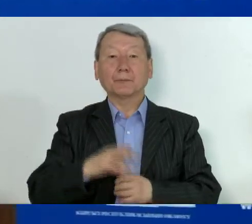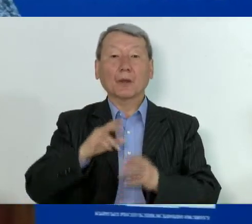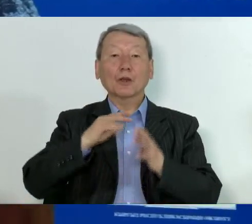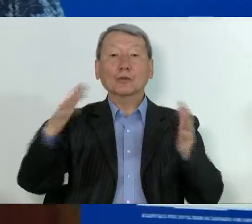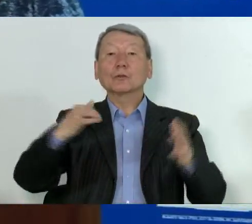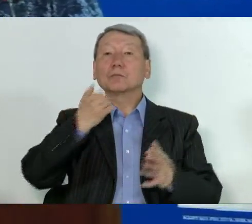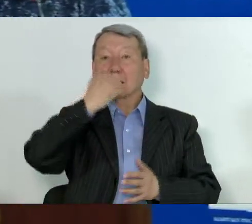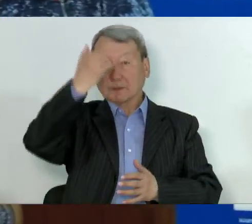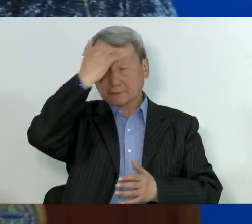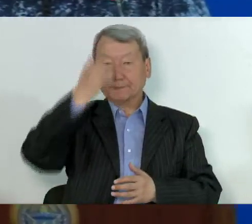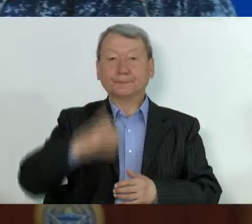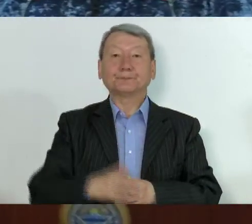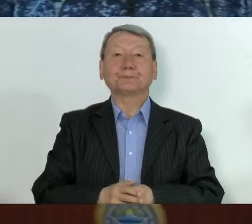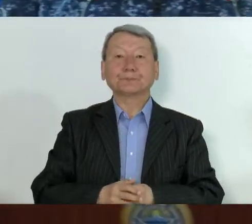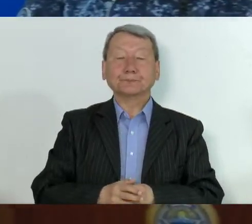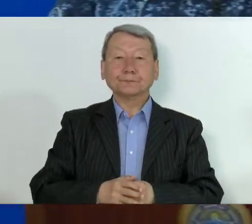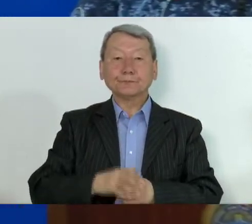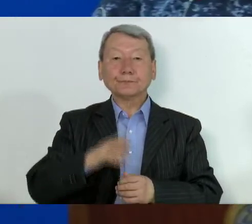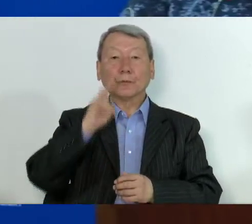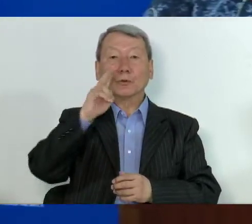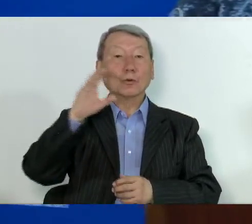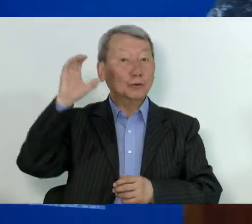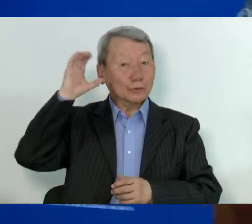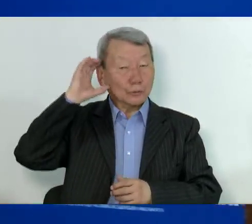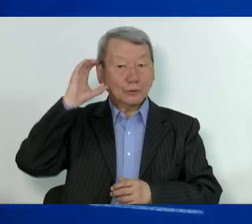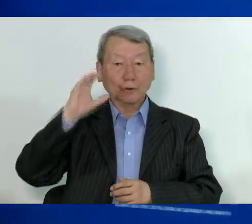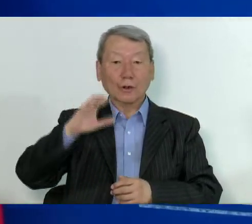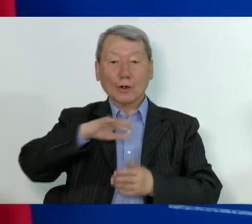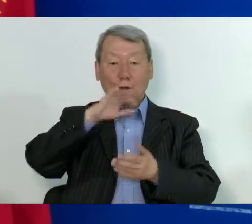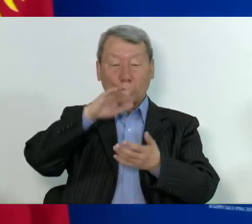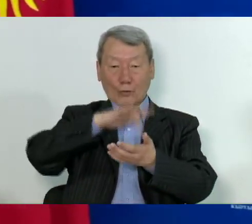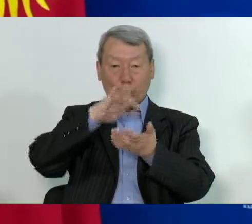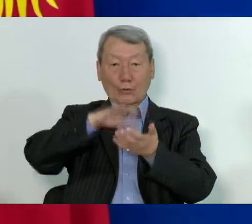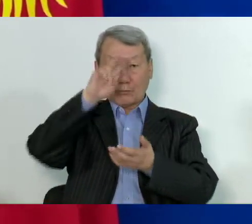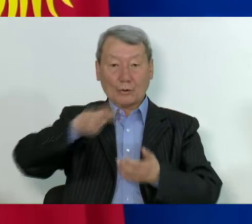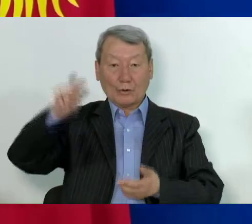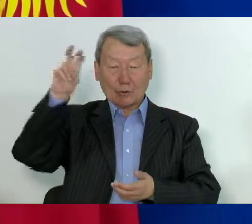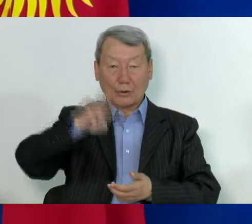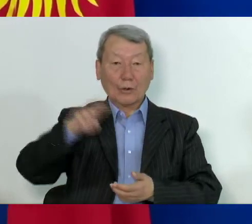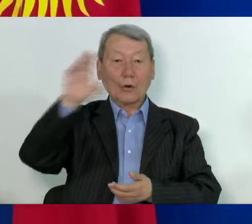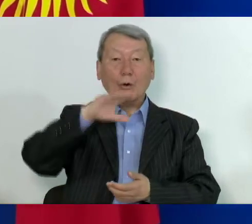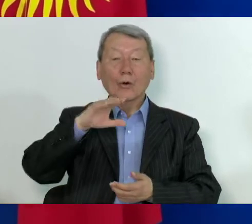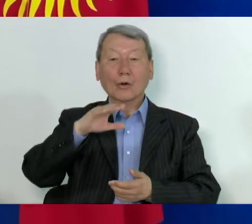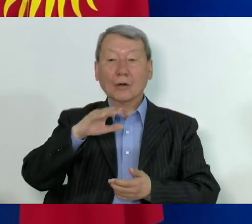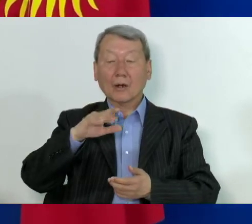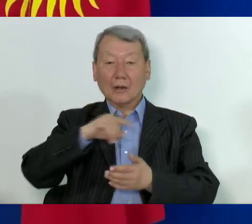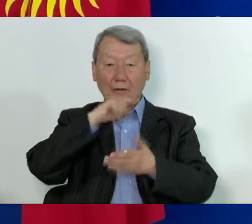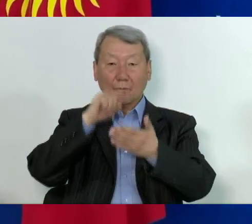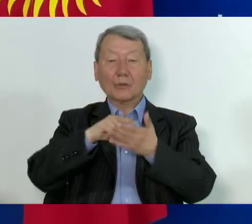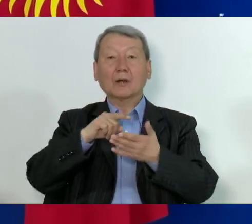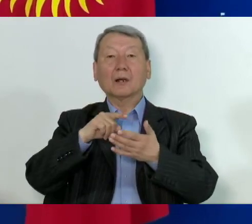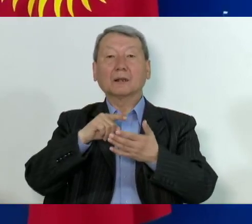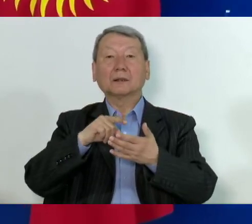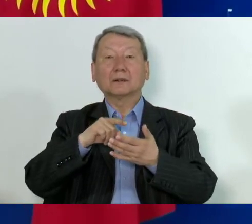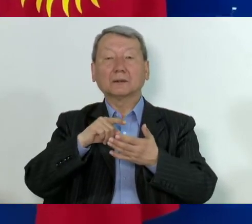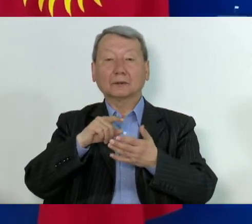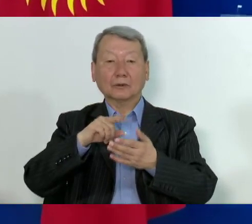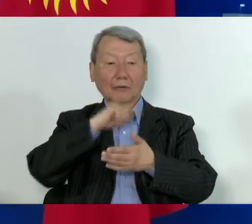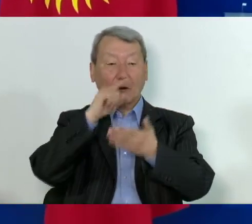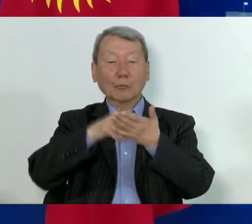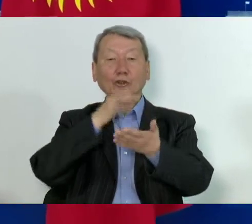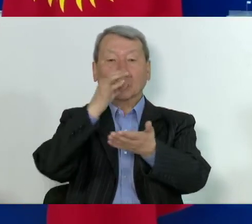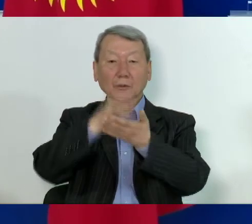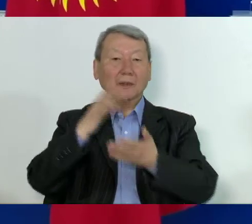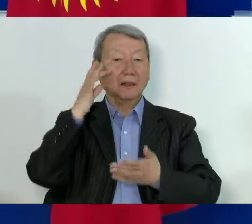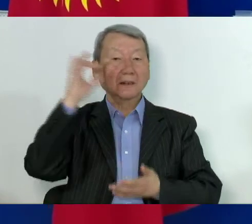рахмат, урматтуу телекөрүүчүлөр, радио угармандар. Бишкек шаарынын бүгүнкү күндөгү абалы тууралуу жана коомдогу көтөрүп жаткан маанилүү суроолорго